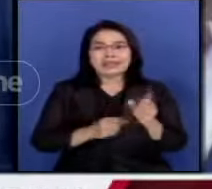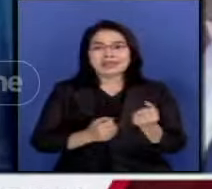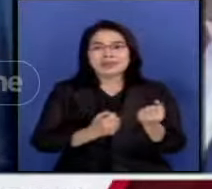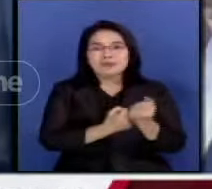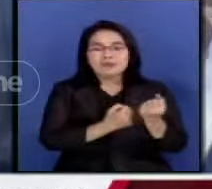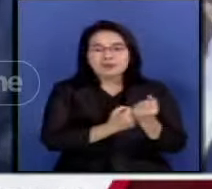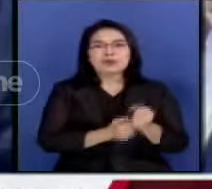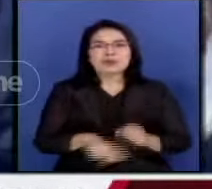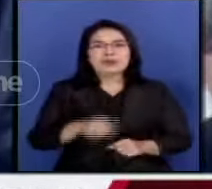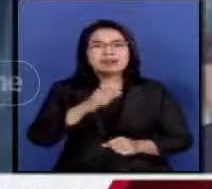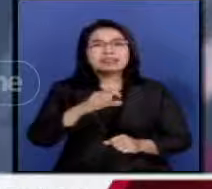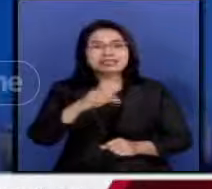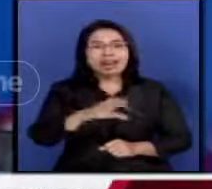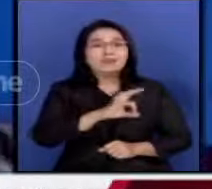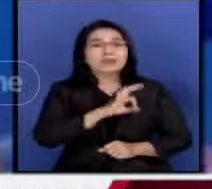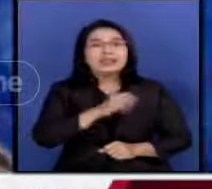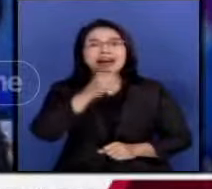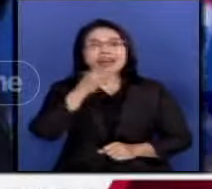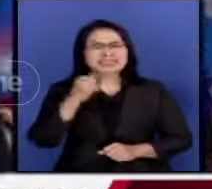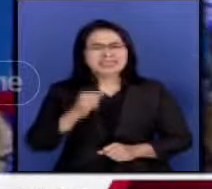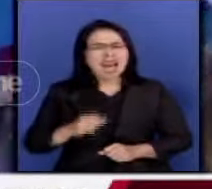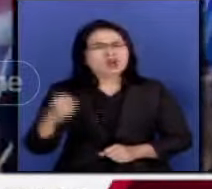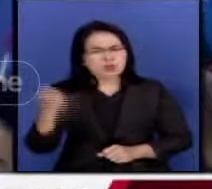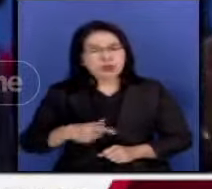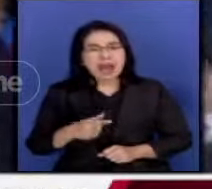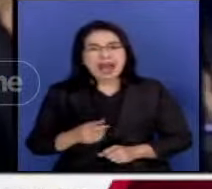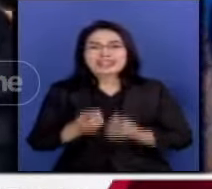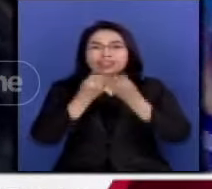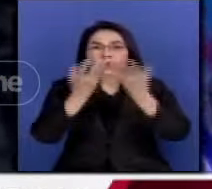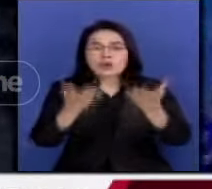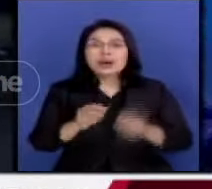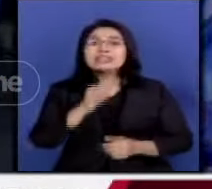Anies Baswedan segera mengumumkan bakal cawapresnya